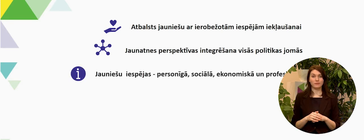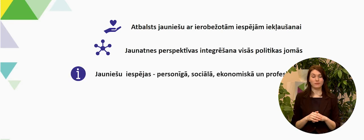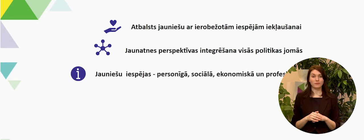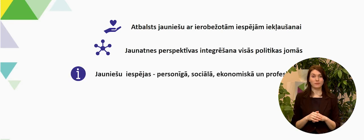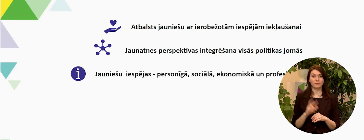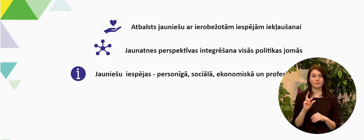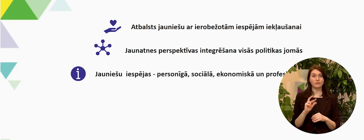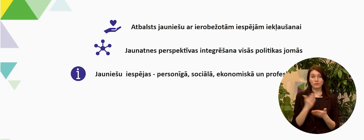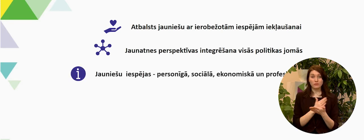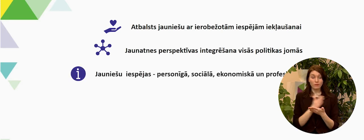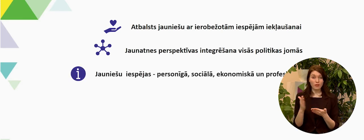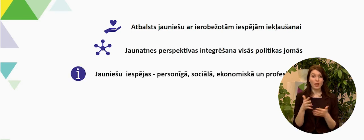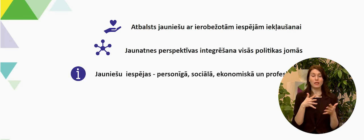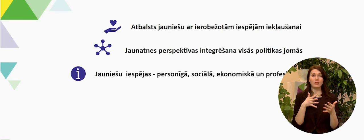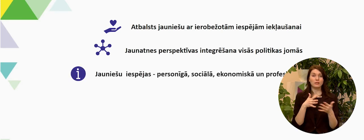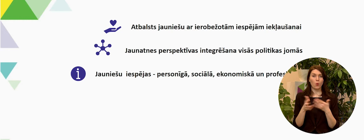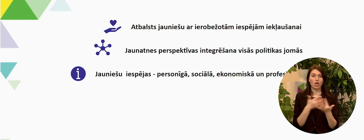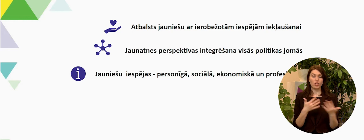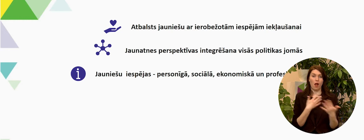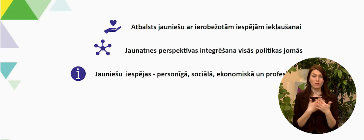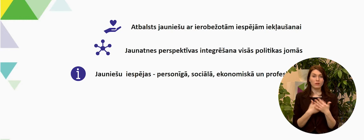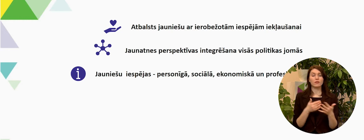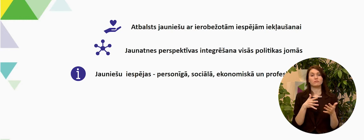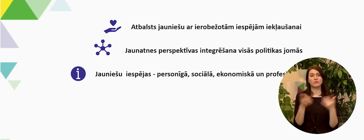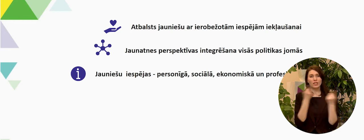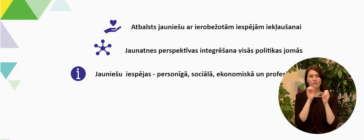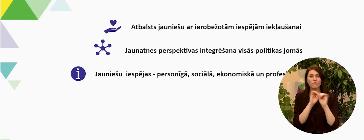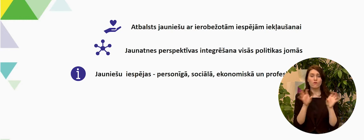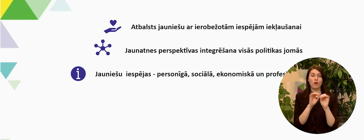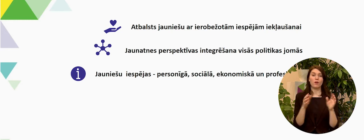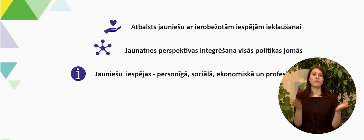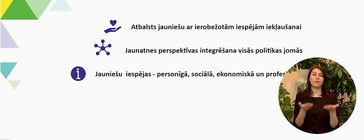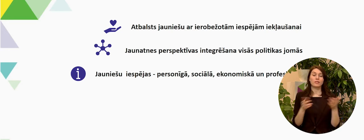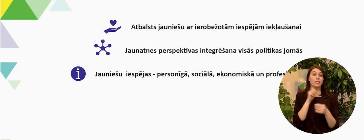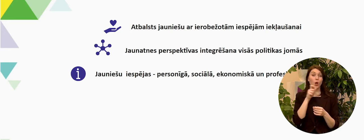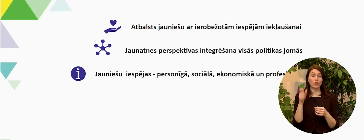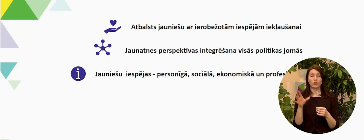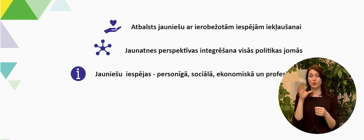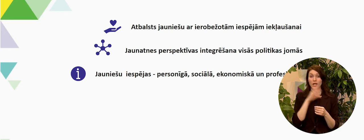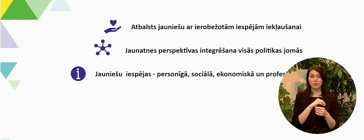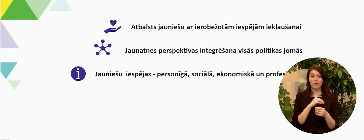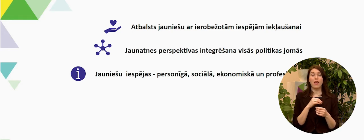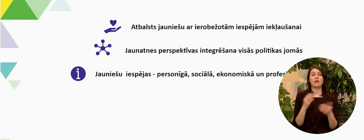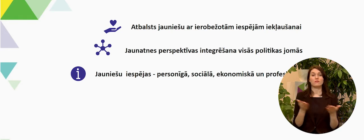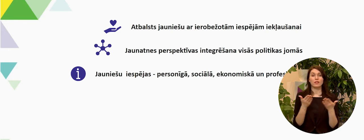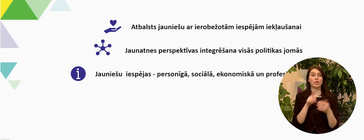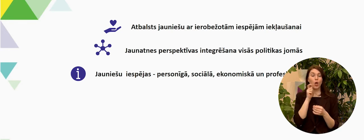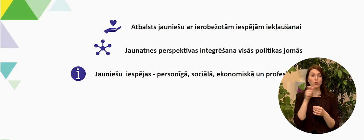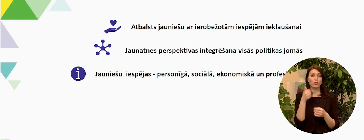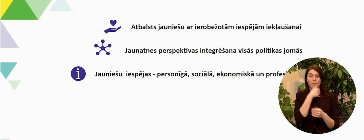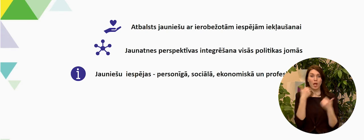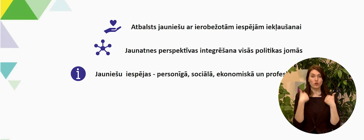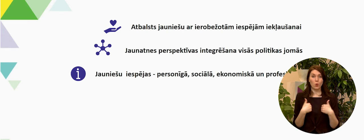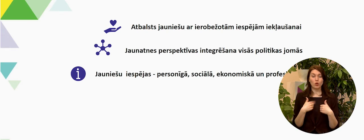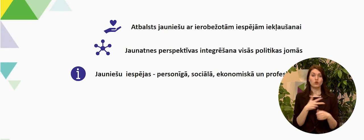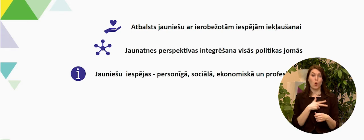Treškārt, caur aktivitātēm, caur informēšanu, veicināt jauniešu iespējas, veicināt jauniešu personīgo,